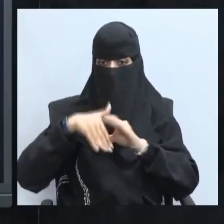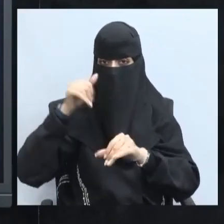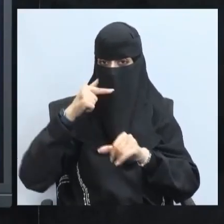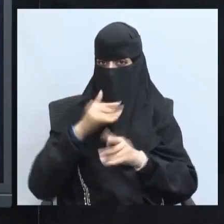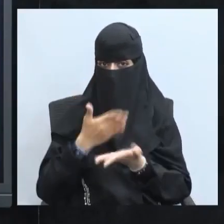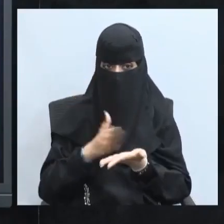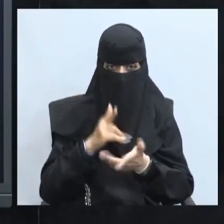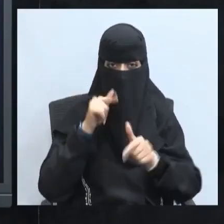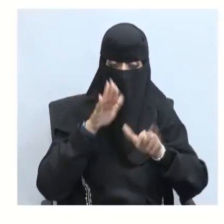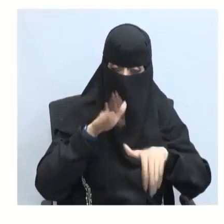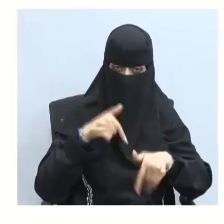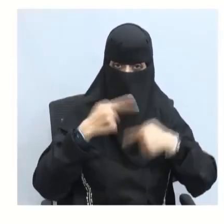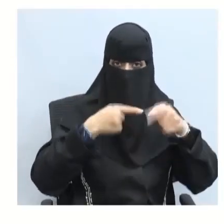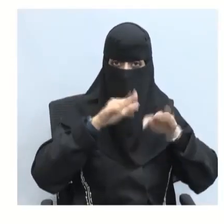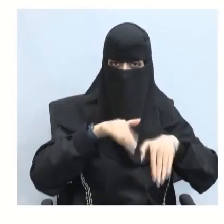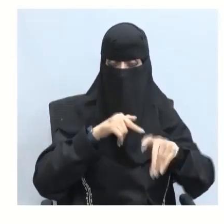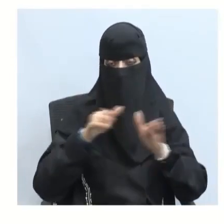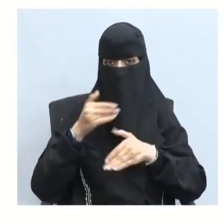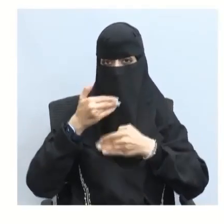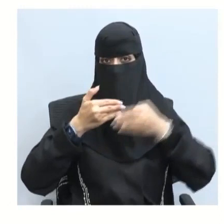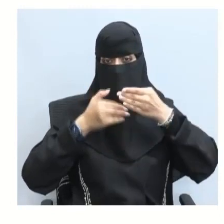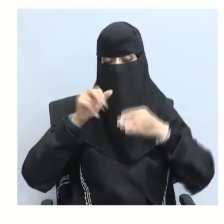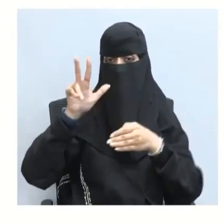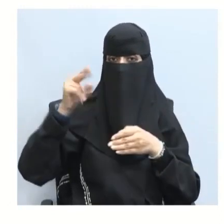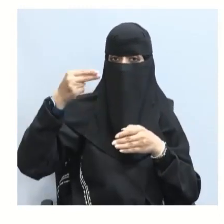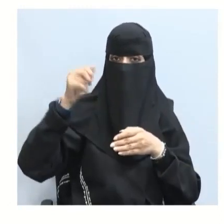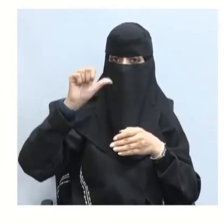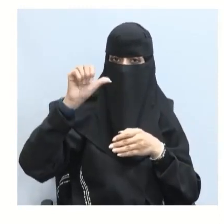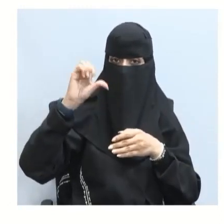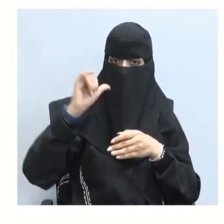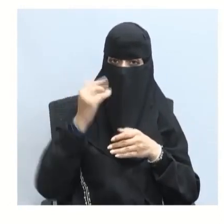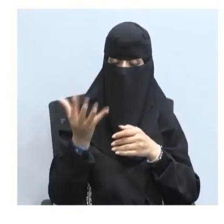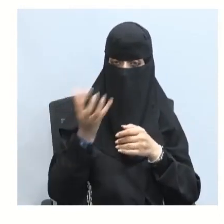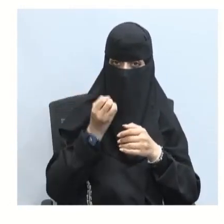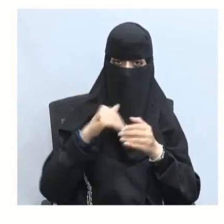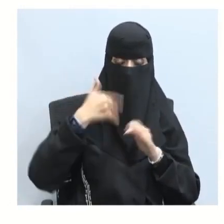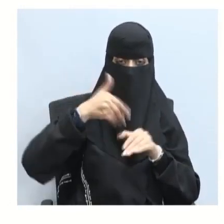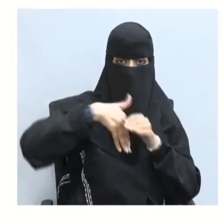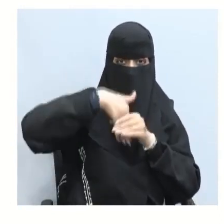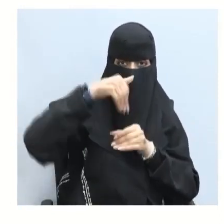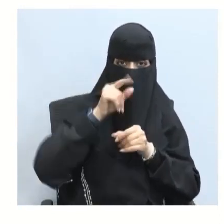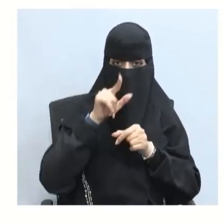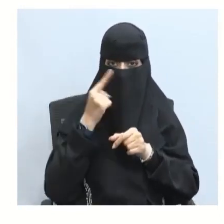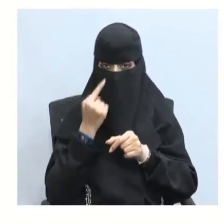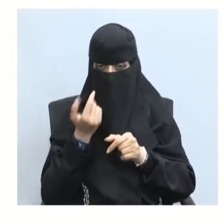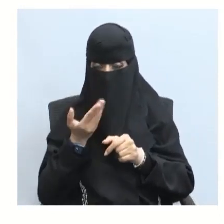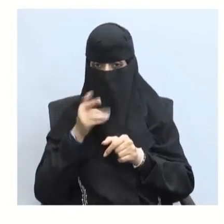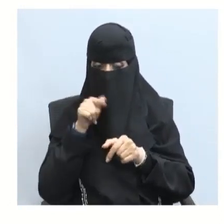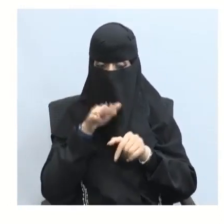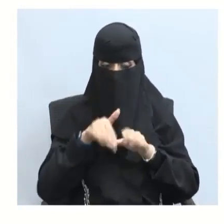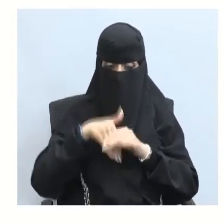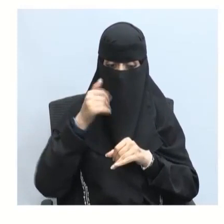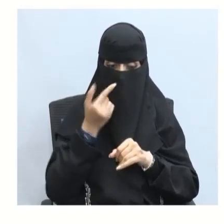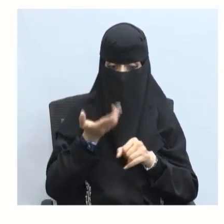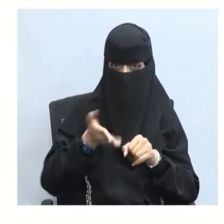موجود اذا المركبات العضويه سميت بذلك لانها ناتجه اساسا عن مخلوقات حيه عضويه مخلوقات